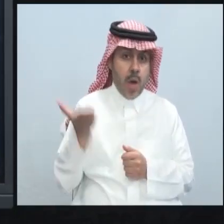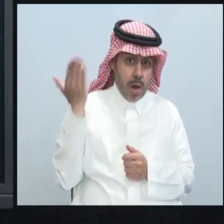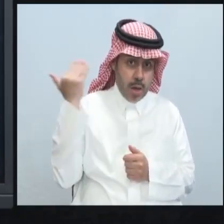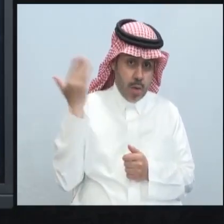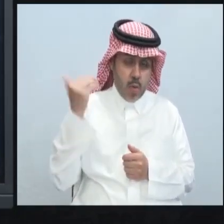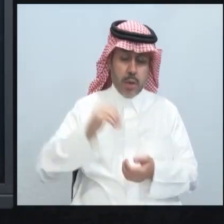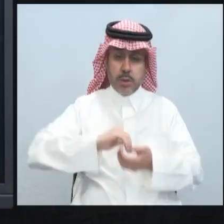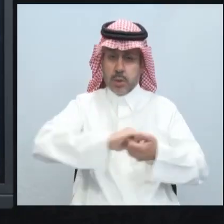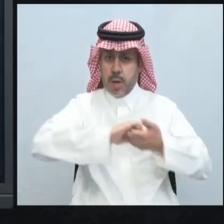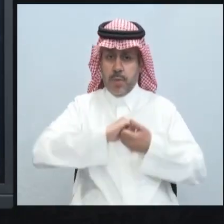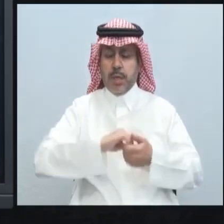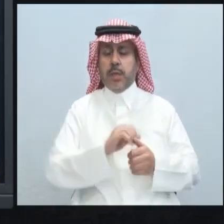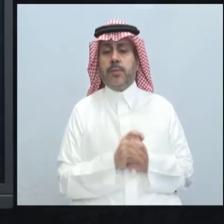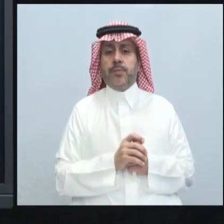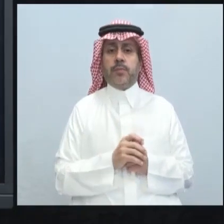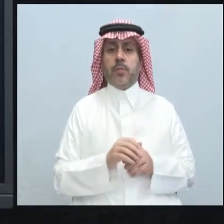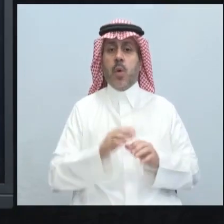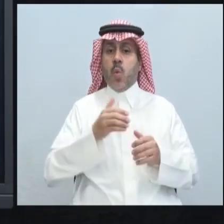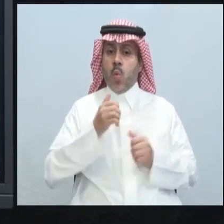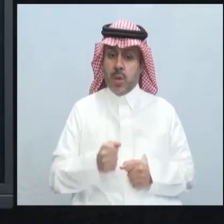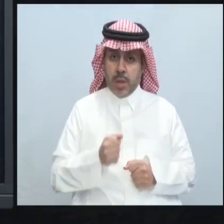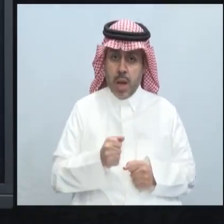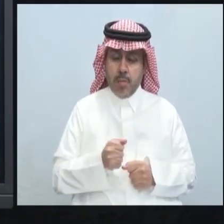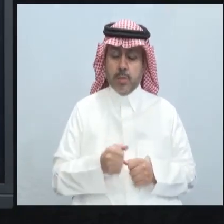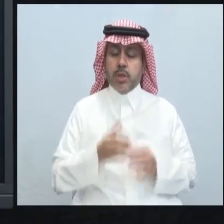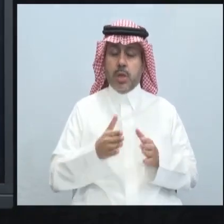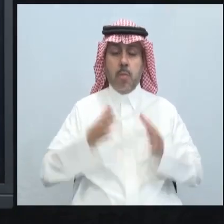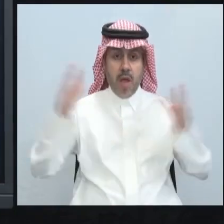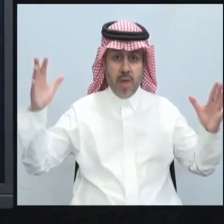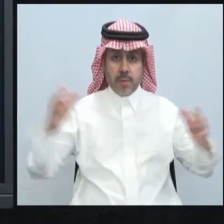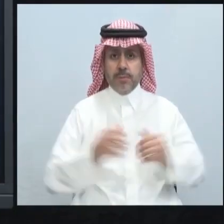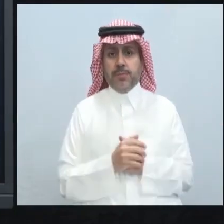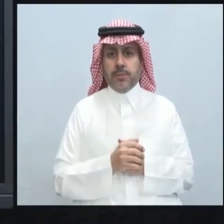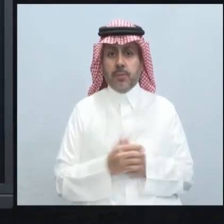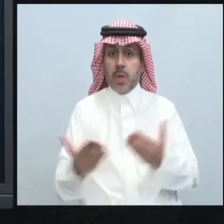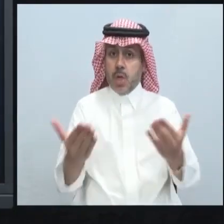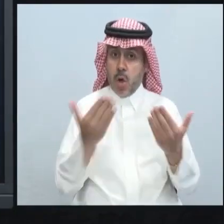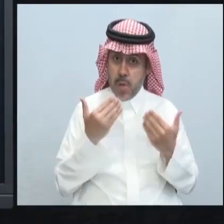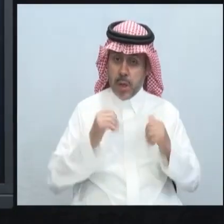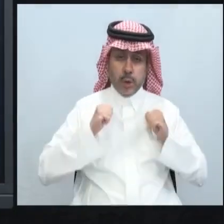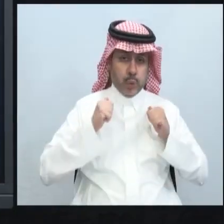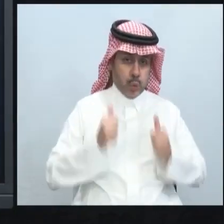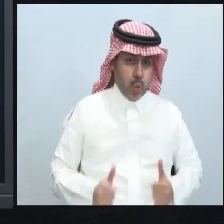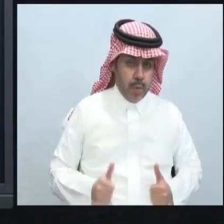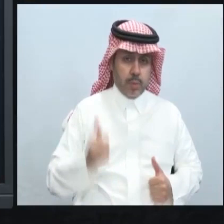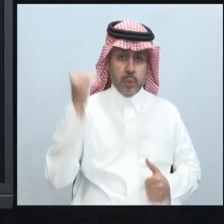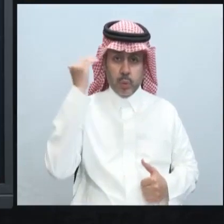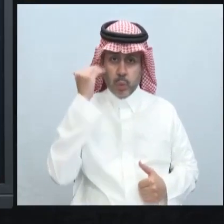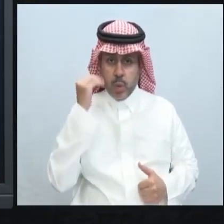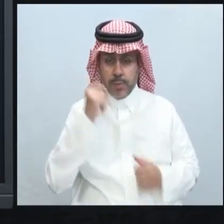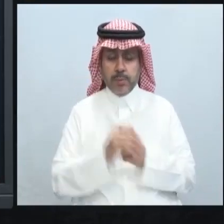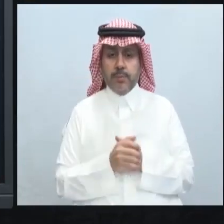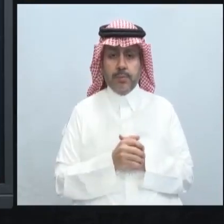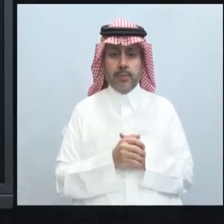اله وصحبه وسلم تسليما كثيرا حياكم الله يا ابناء الطلاب واهلا